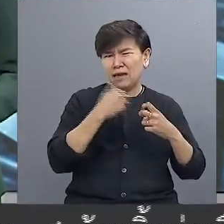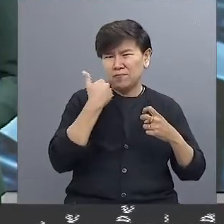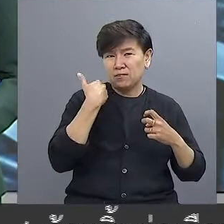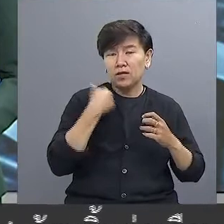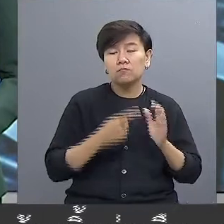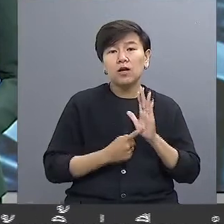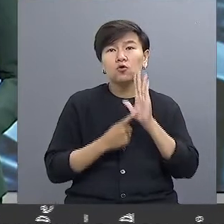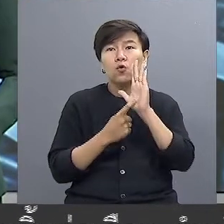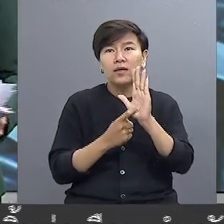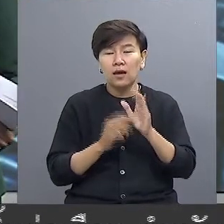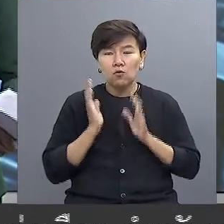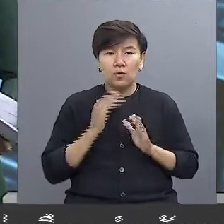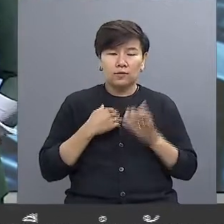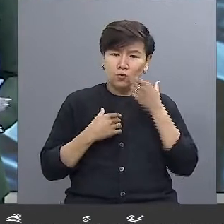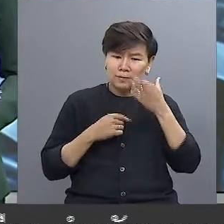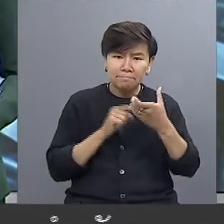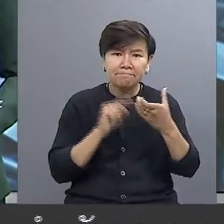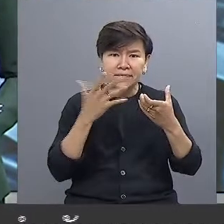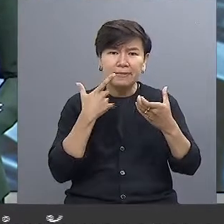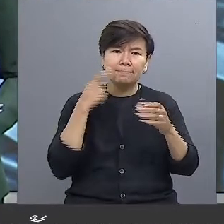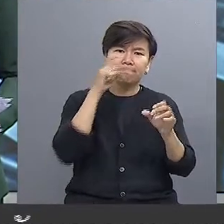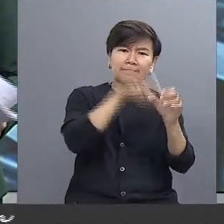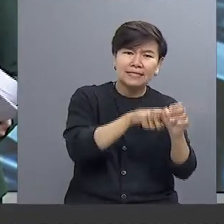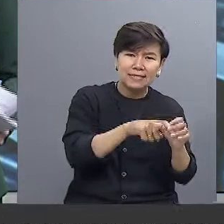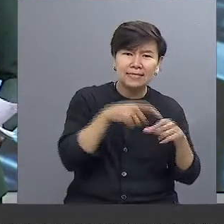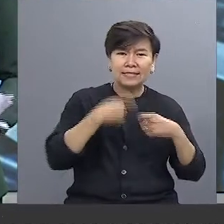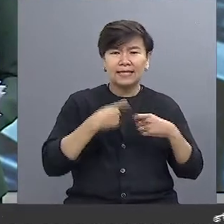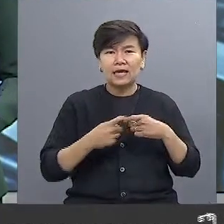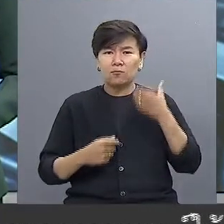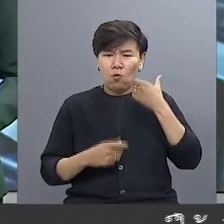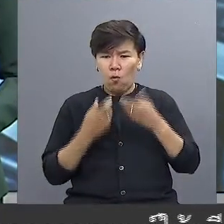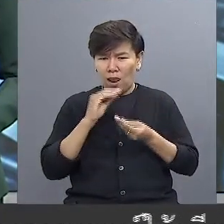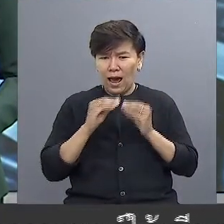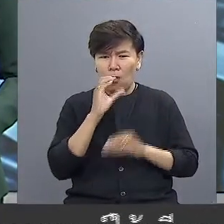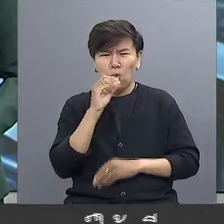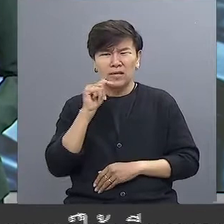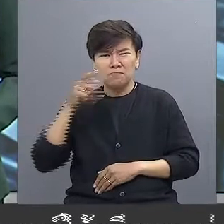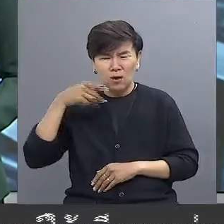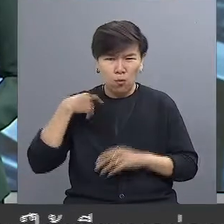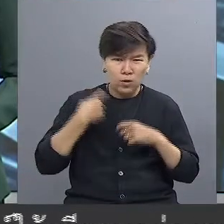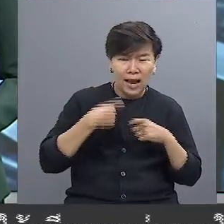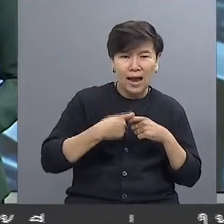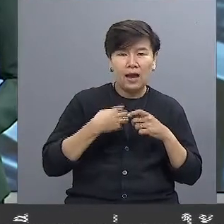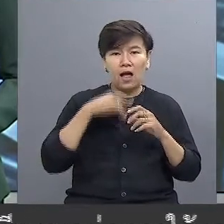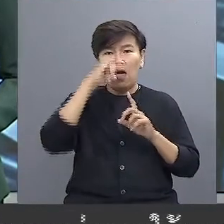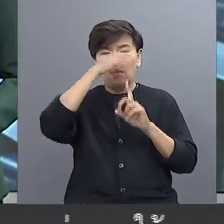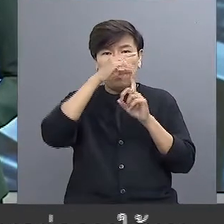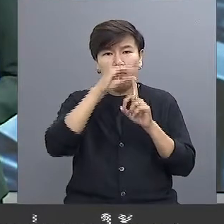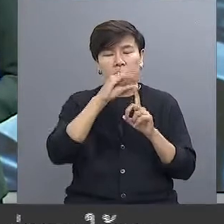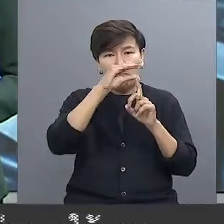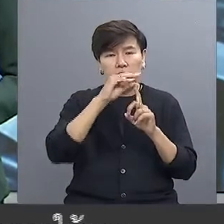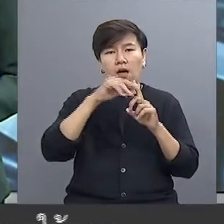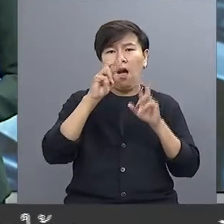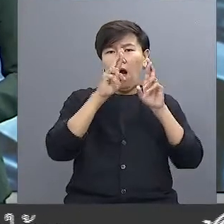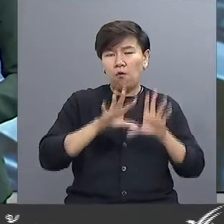ไม่ถึงไม่มีอุปกรณ์มือถือการยืนยันตัวตนก็ยุ่งยากความเสถียรของระบบก็มีปัญหาหรือแม้แตกกลโกงเงินของรัฐ